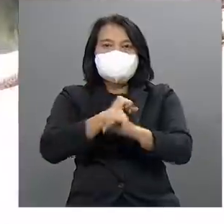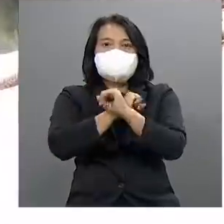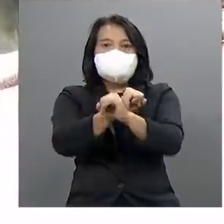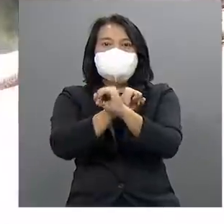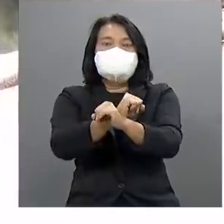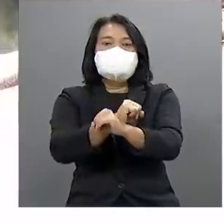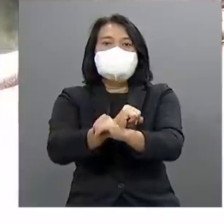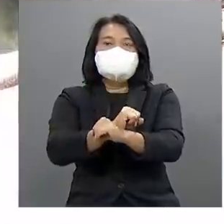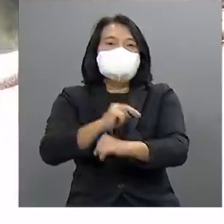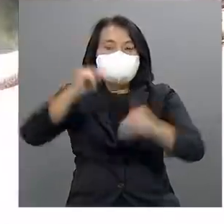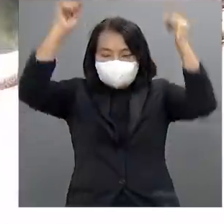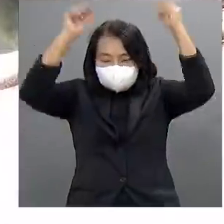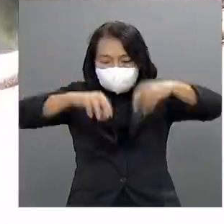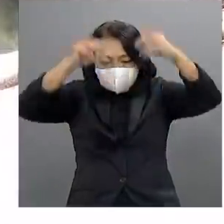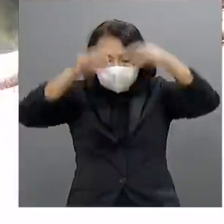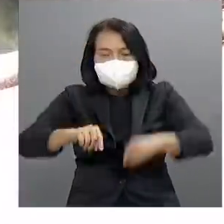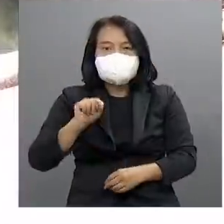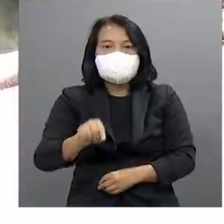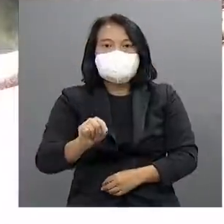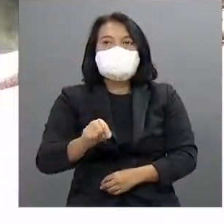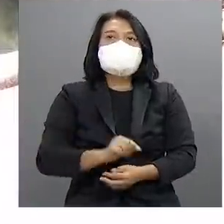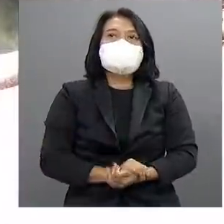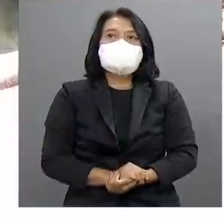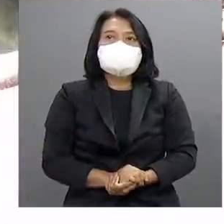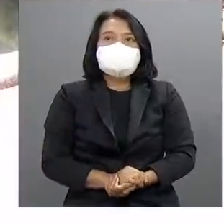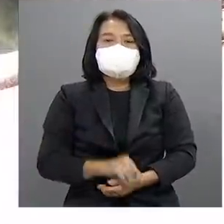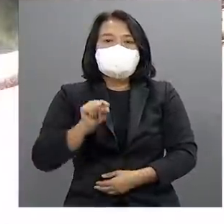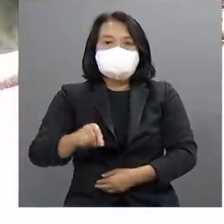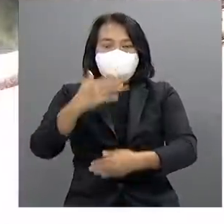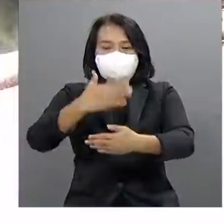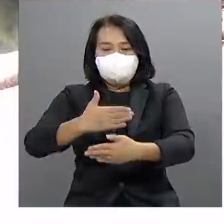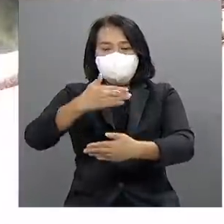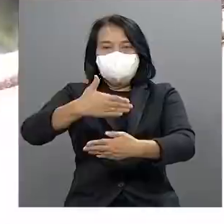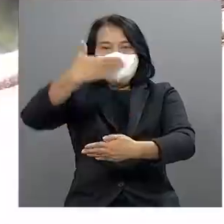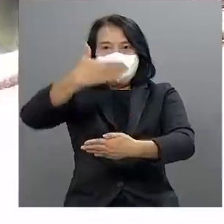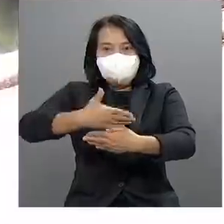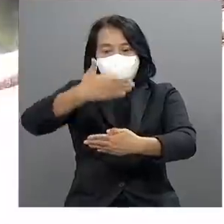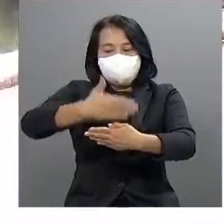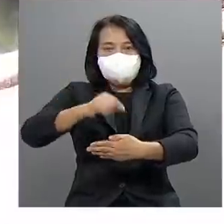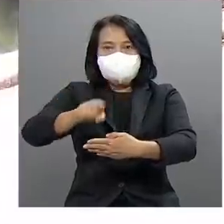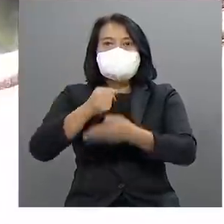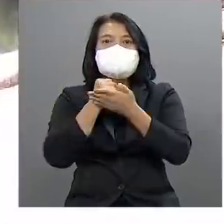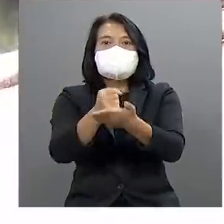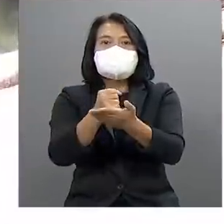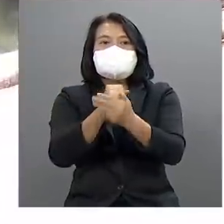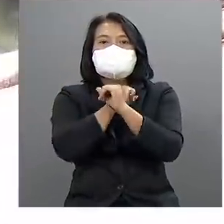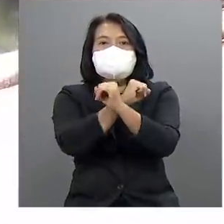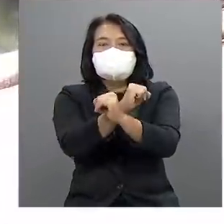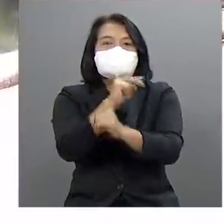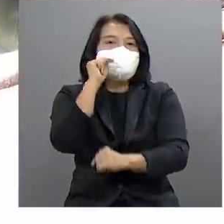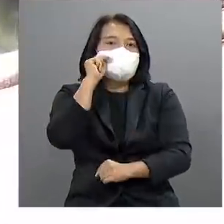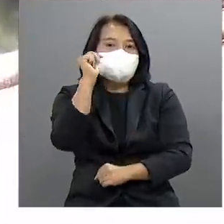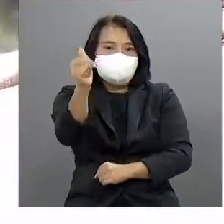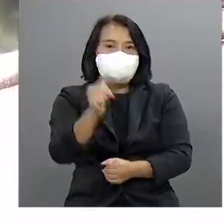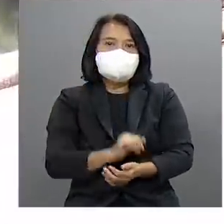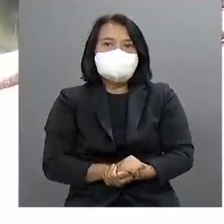นนะคะหรือว่าหากฝนตกหนักในช่วงนี้ประตูกั้นน้ำประตูทำนบเนี่ยก็จะช่วยป้องกันน้ำได้ค่ะนี่ก็ถือว่าเป็นหนึ่งที่เรา